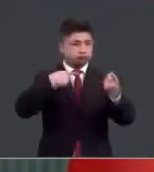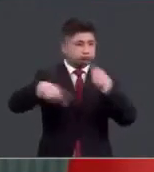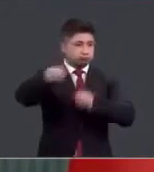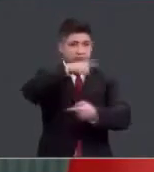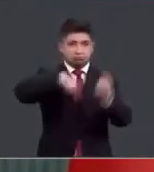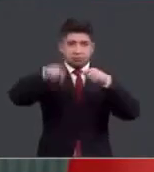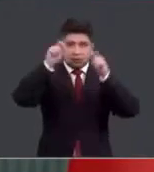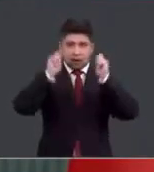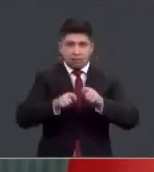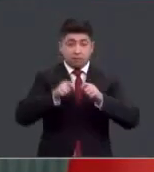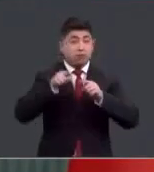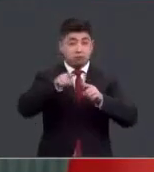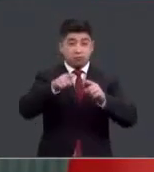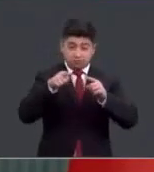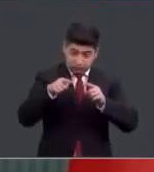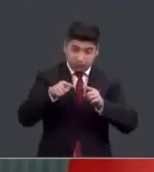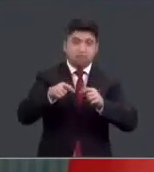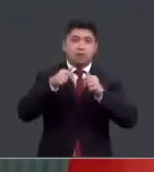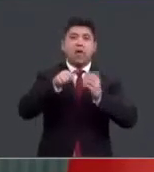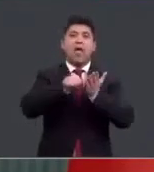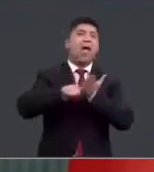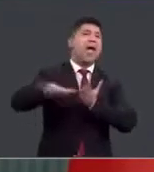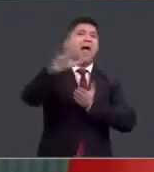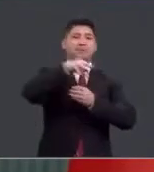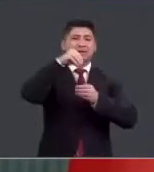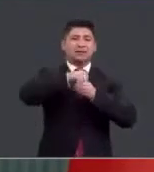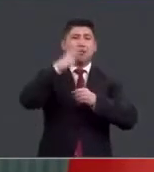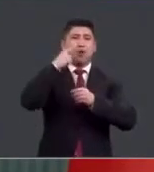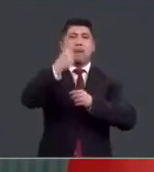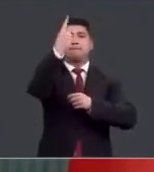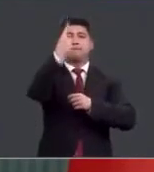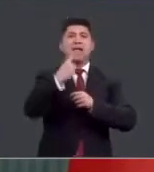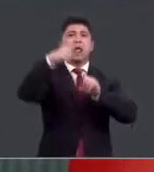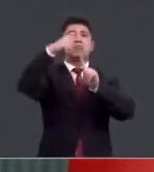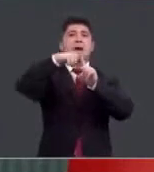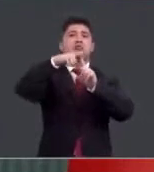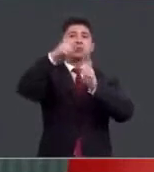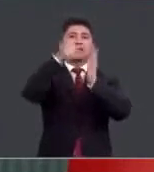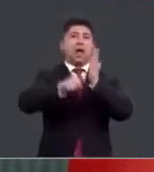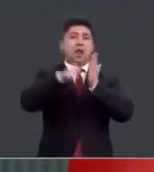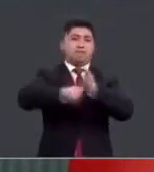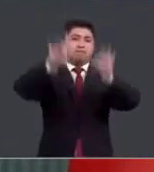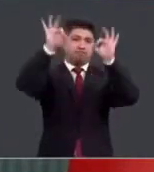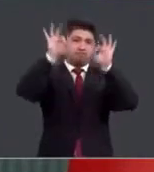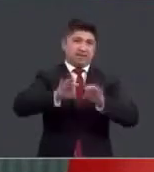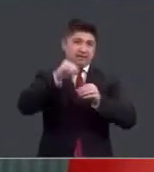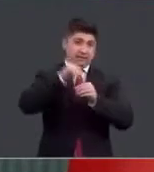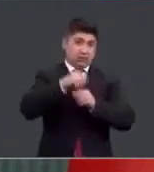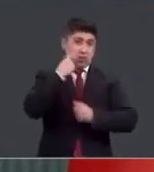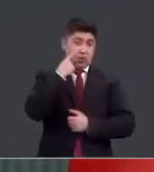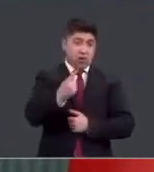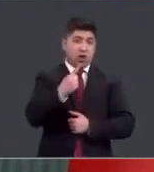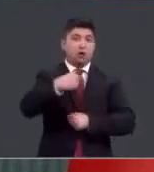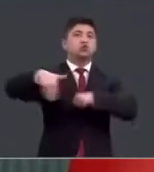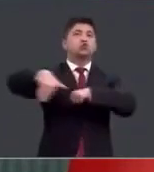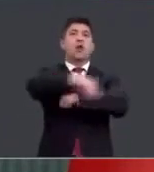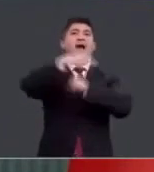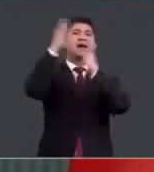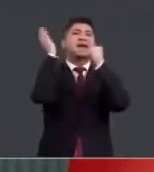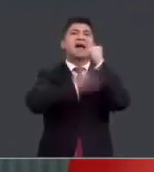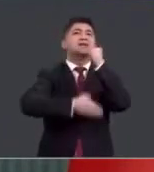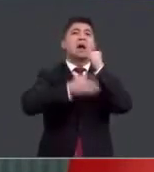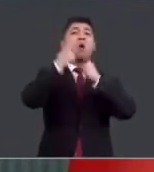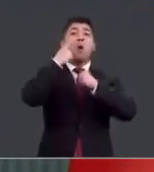yaptık Bu çerçevede tamamı da bir Temmuz itibariyle başlamak üzere sokağa